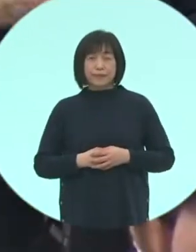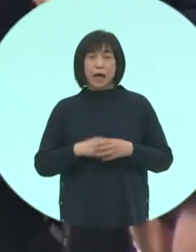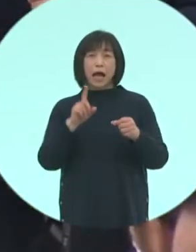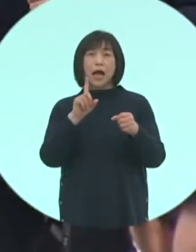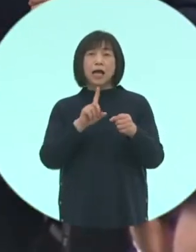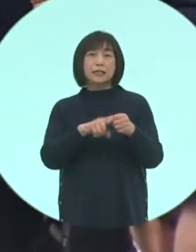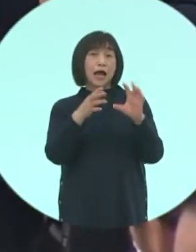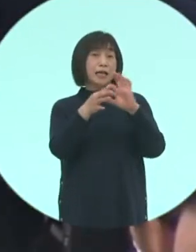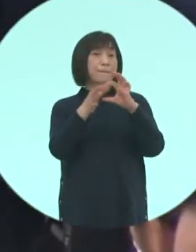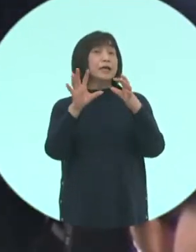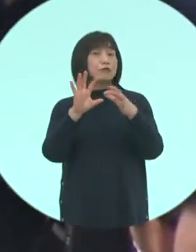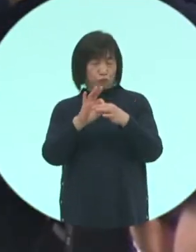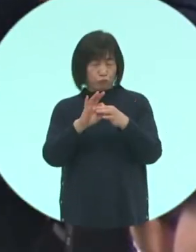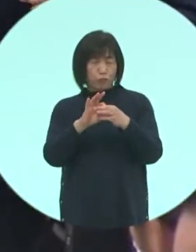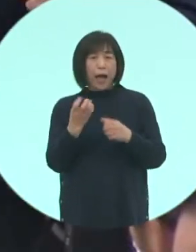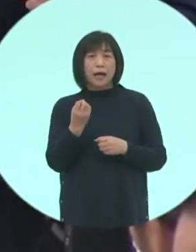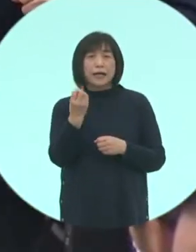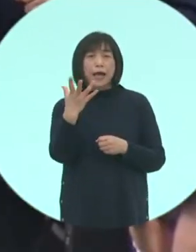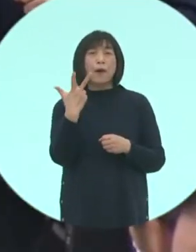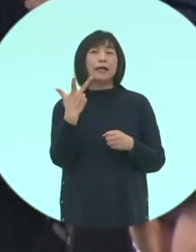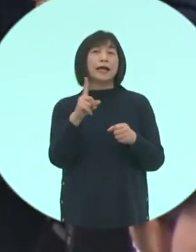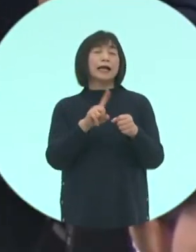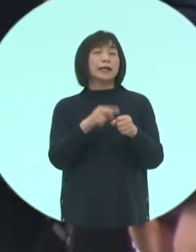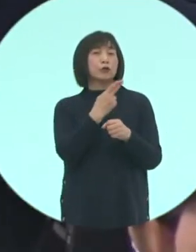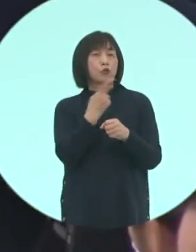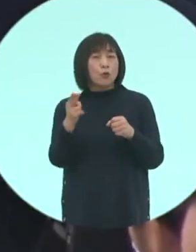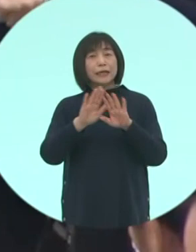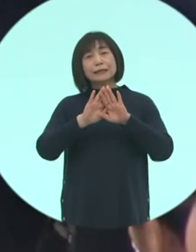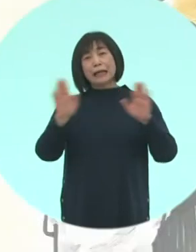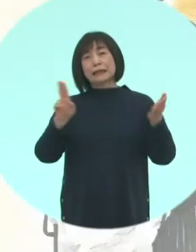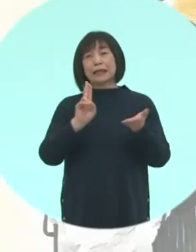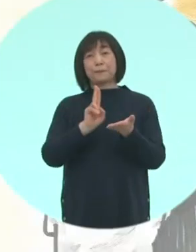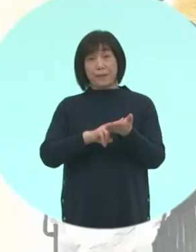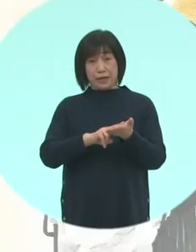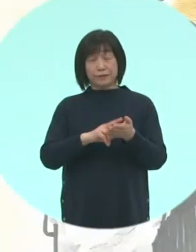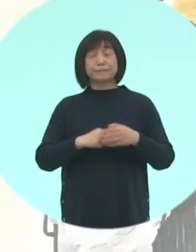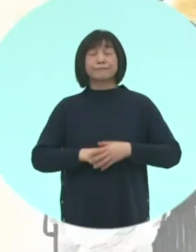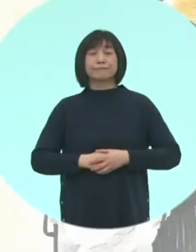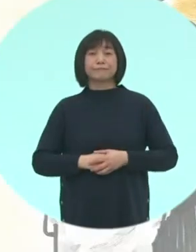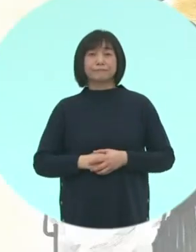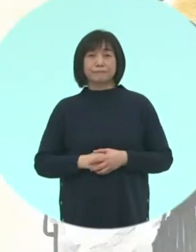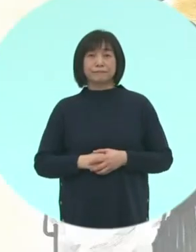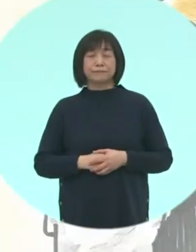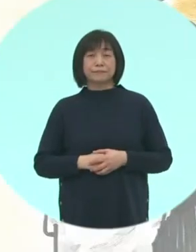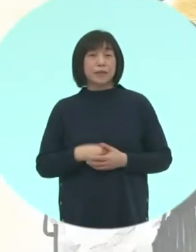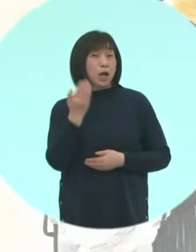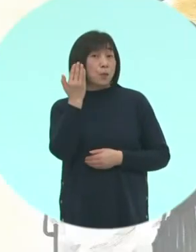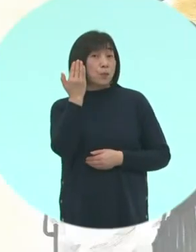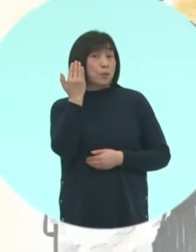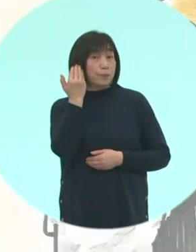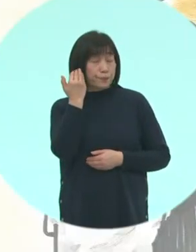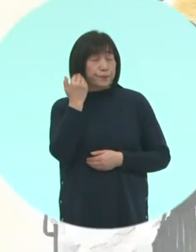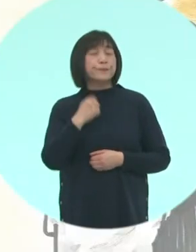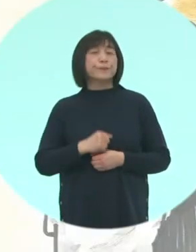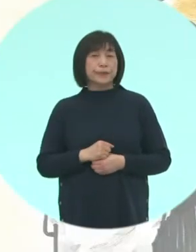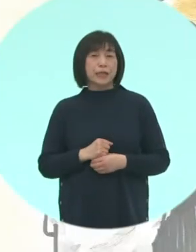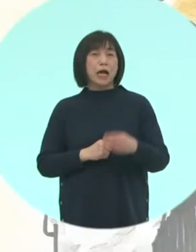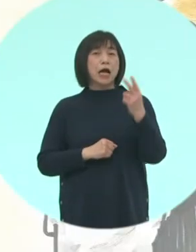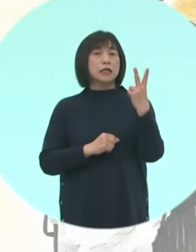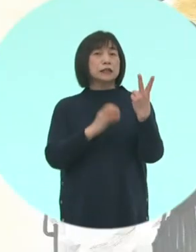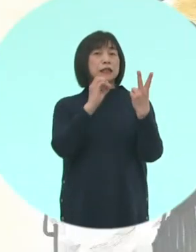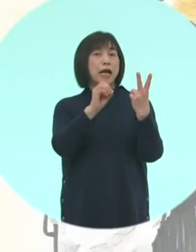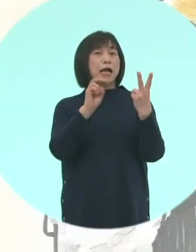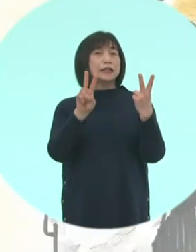ピックですね、令和7年度ということで開催決定いたしました。 先日来る